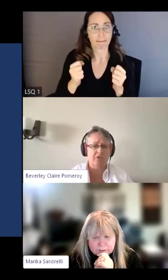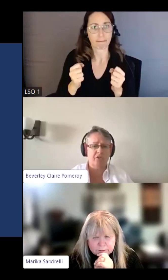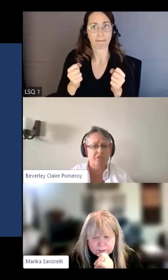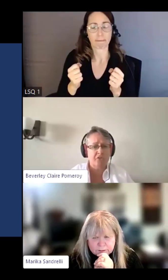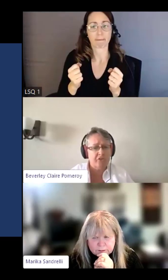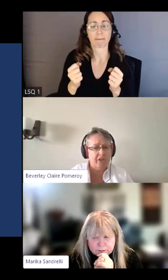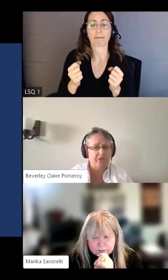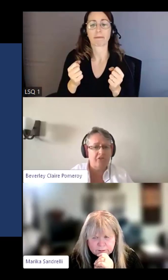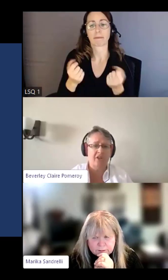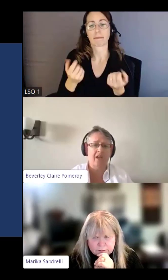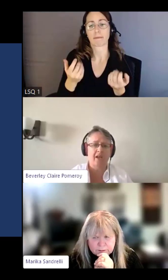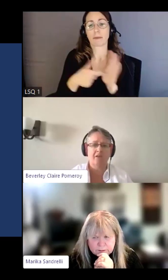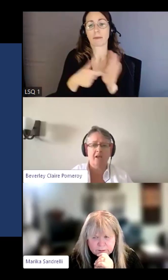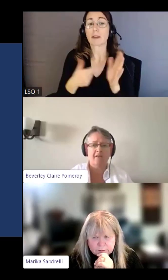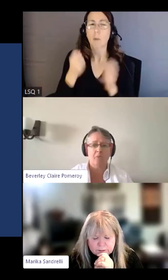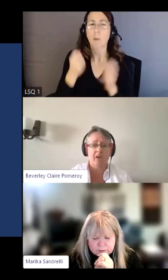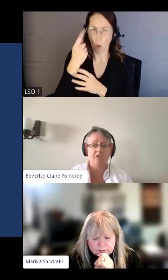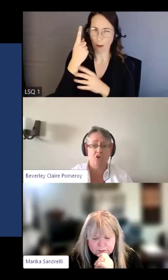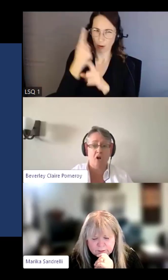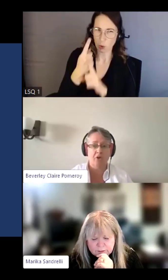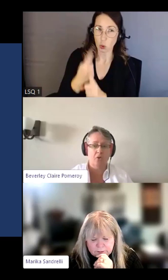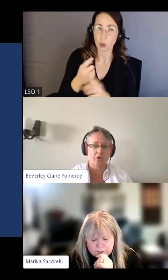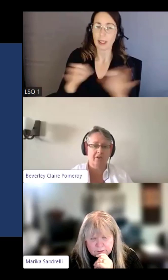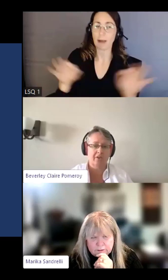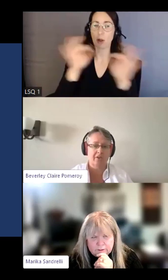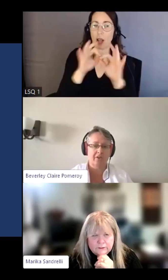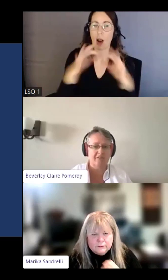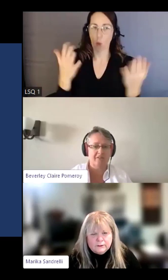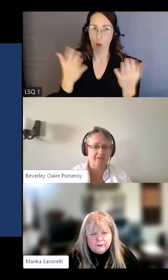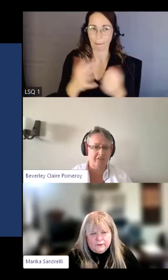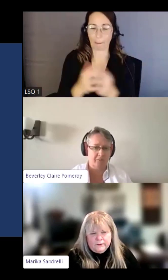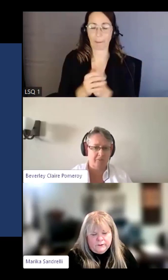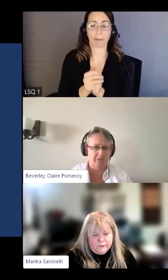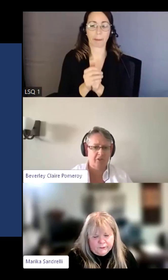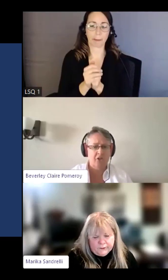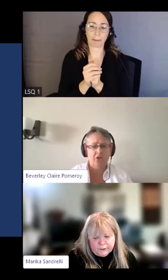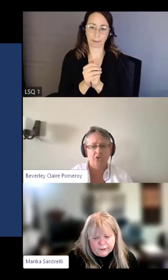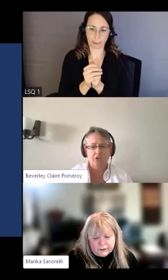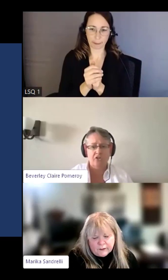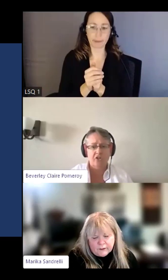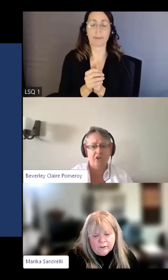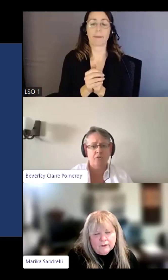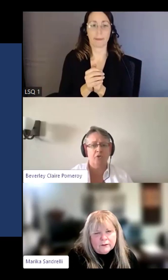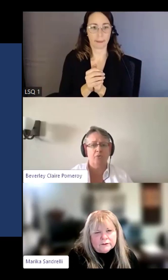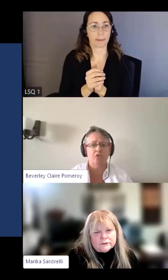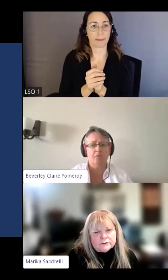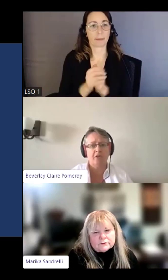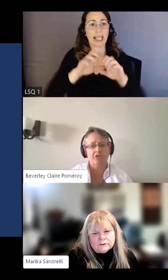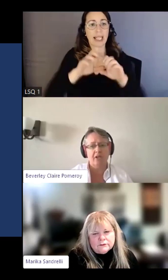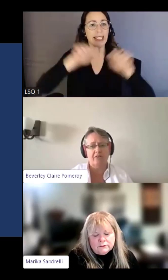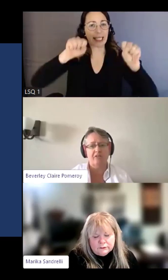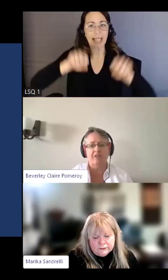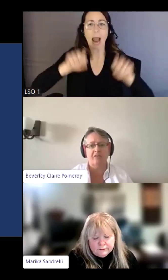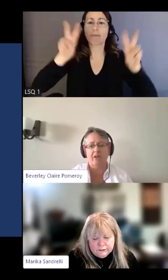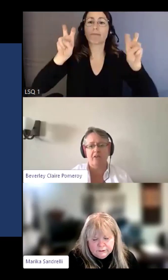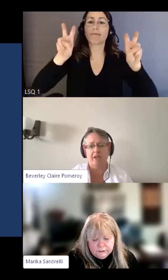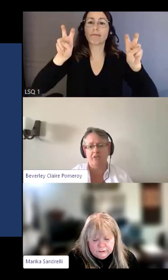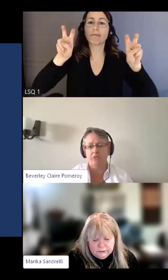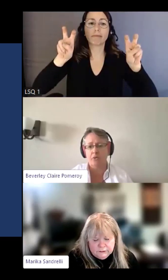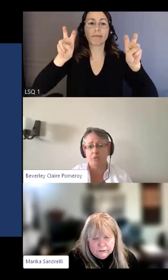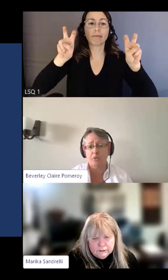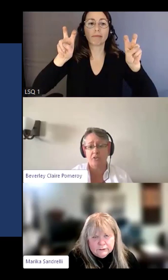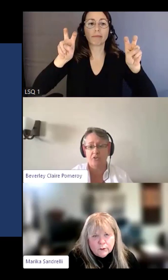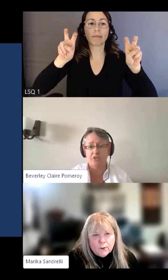que nous avons des systèmes qui s'organisent autour de traumatisme. Et on a pu